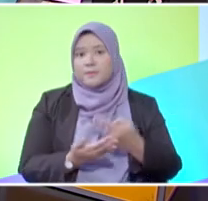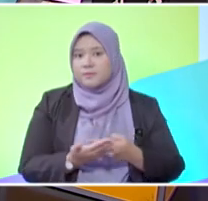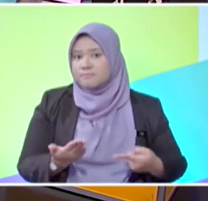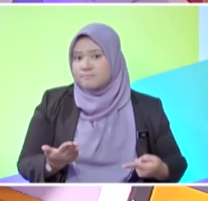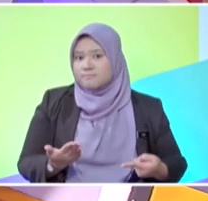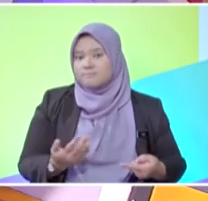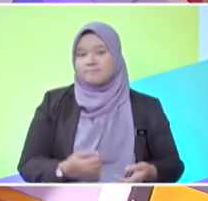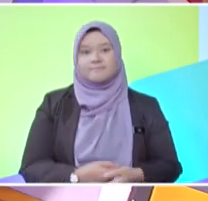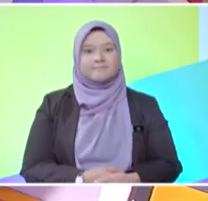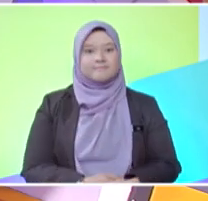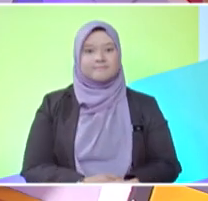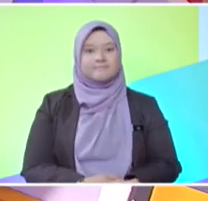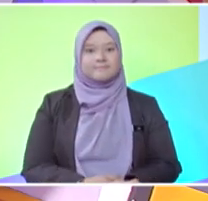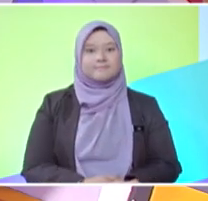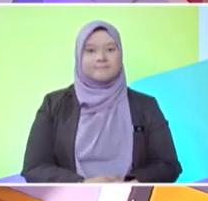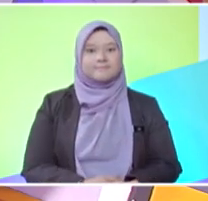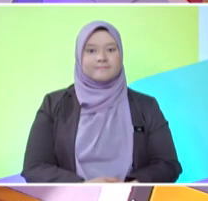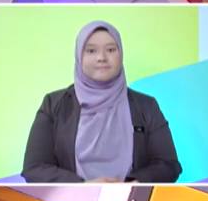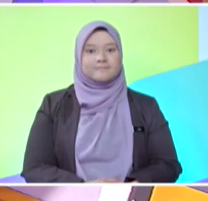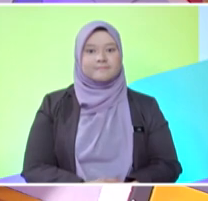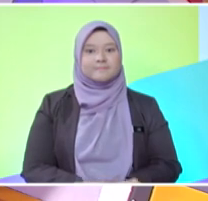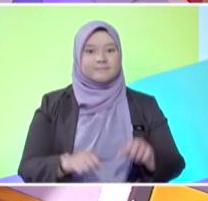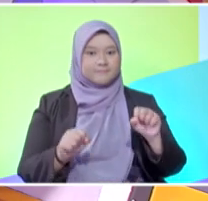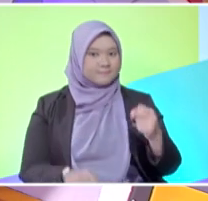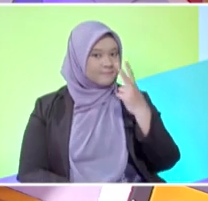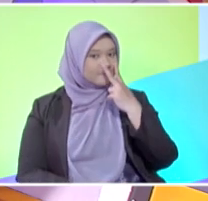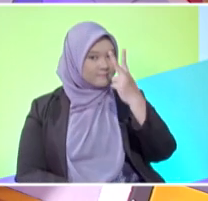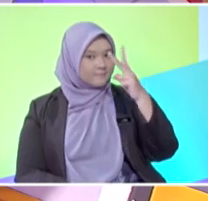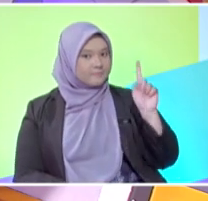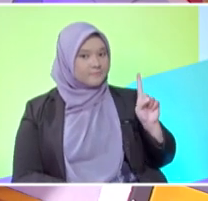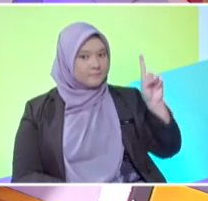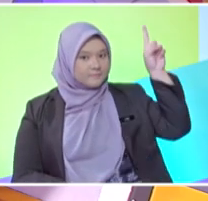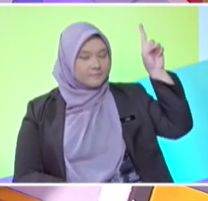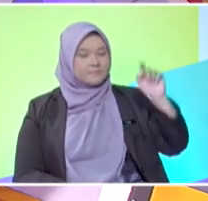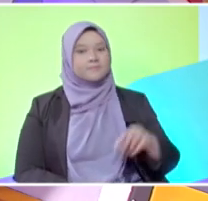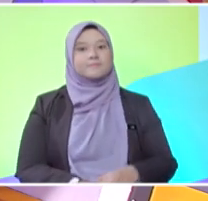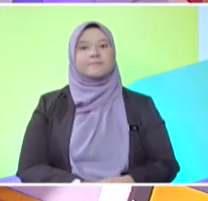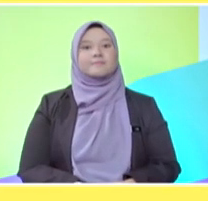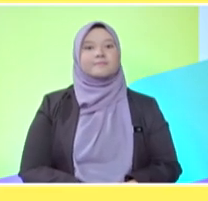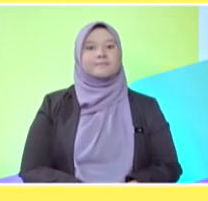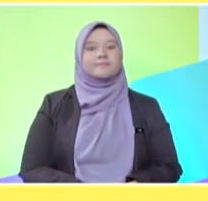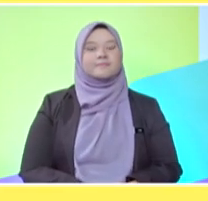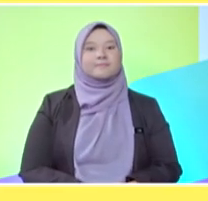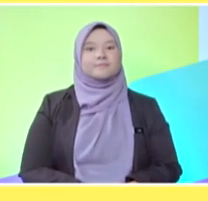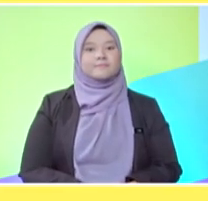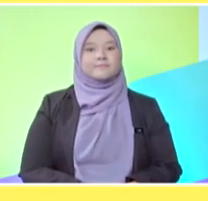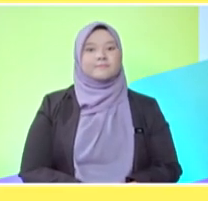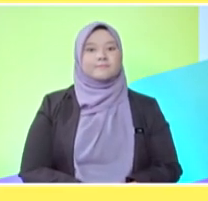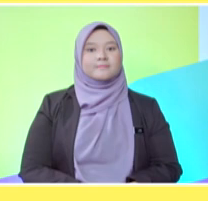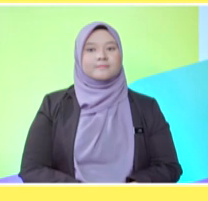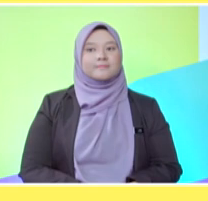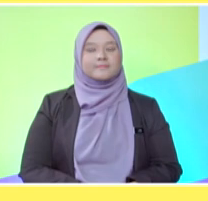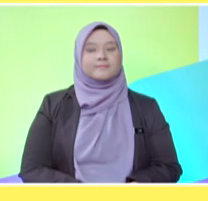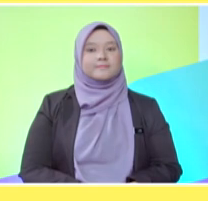tentang Coba kita lihat selain belajar membanding dan membersih hewan mengikut